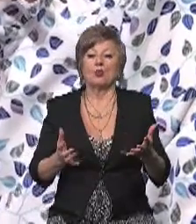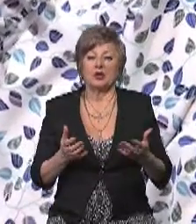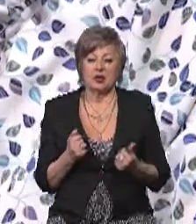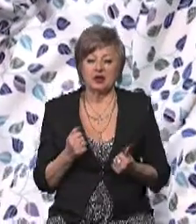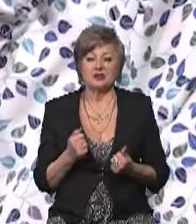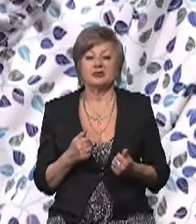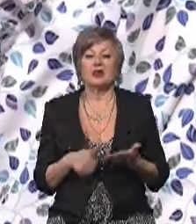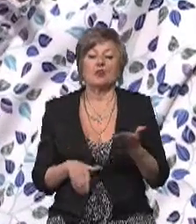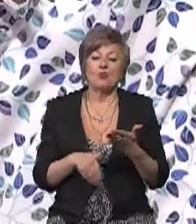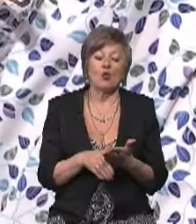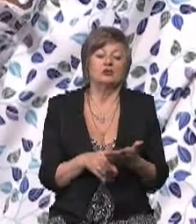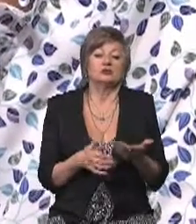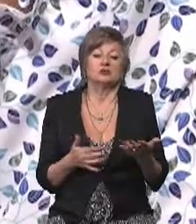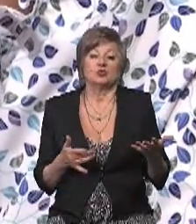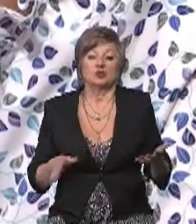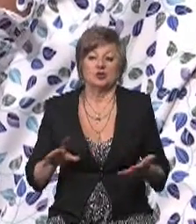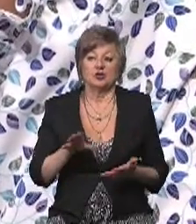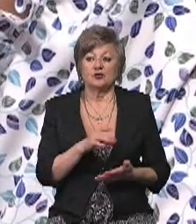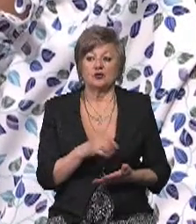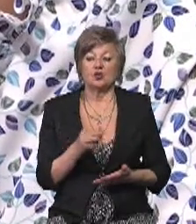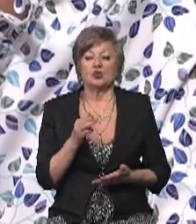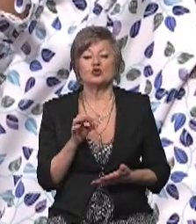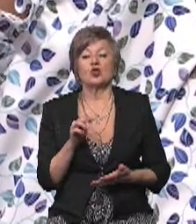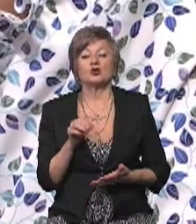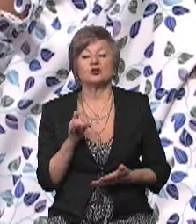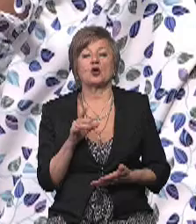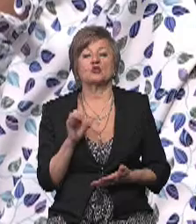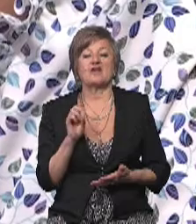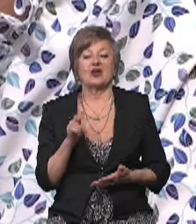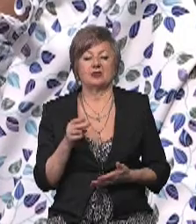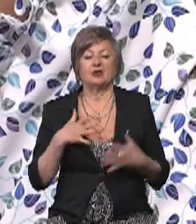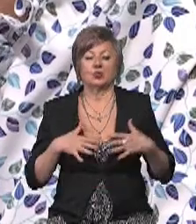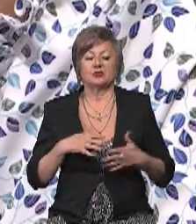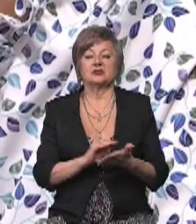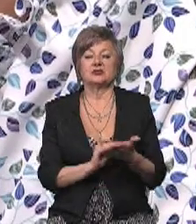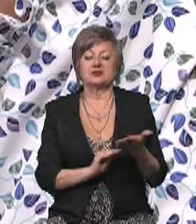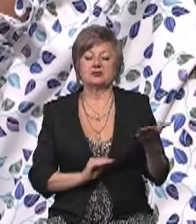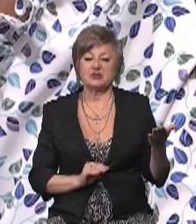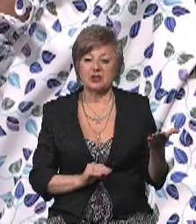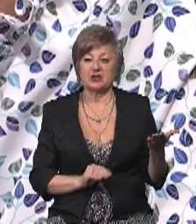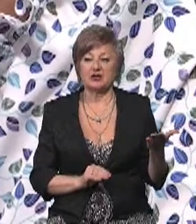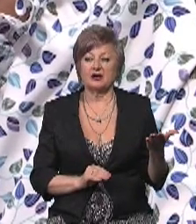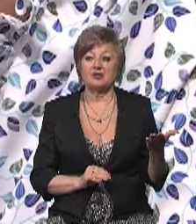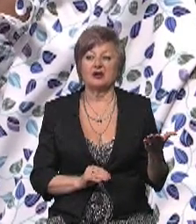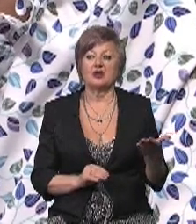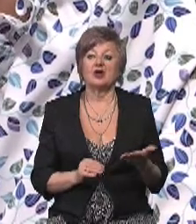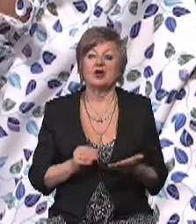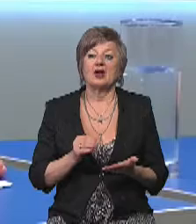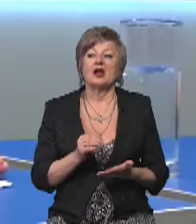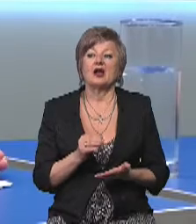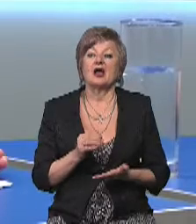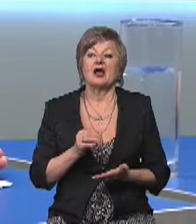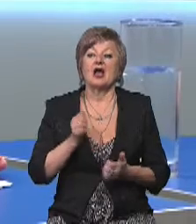сферу, гуманітарну. Тому Шатар Руставелі не випадково казав у своєму творі «Вітя в тигровій